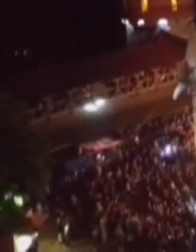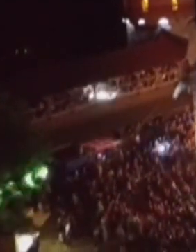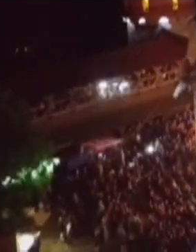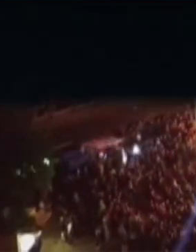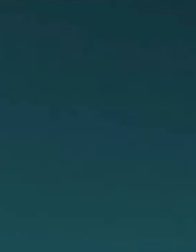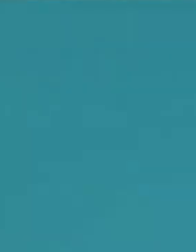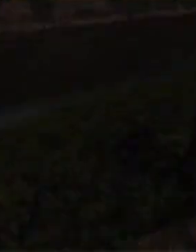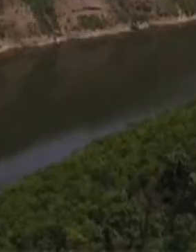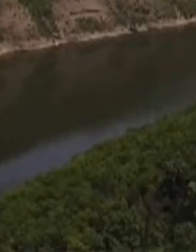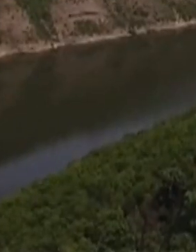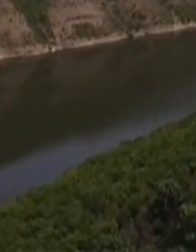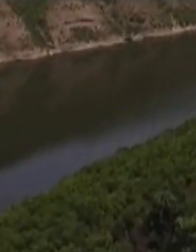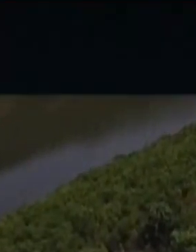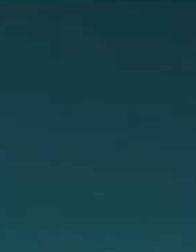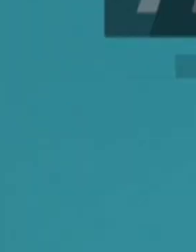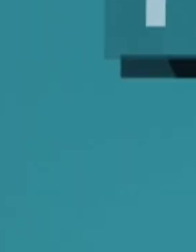Музика